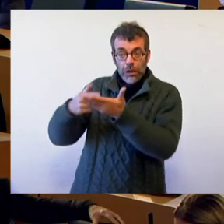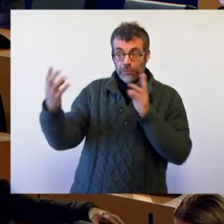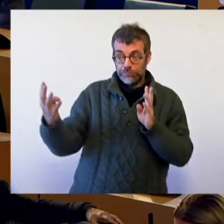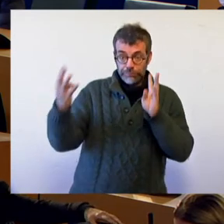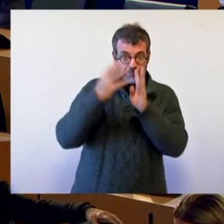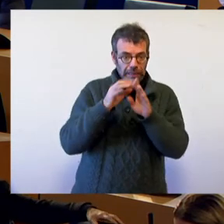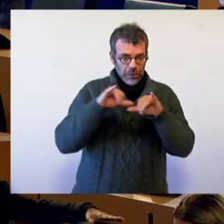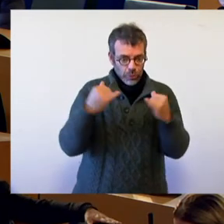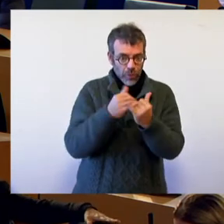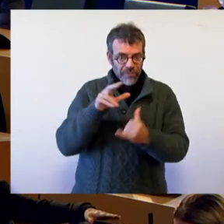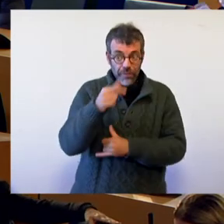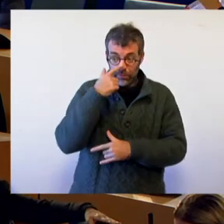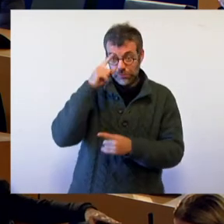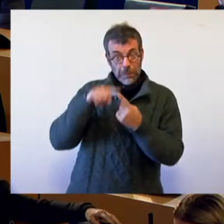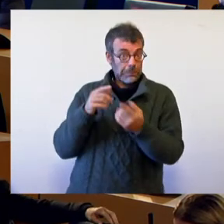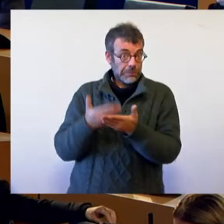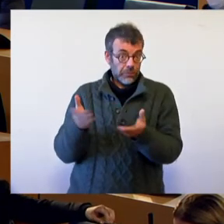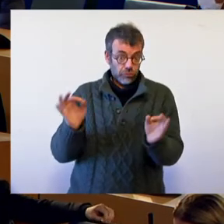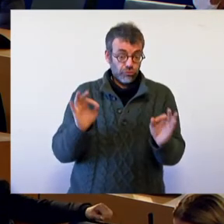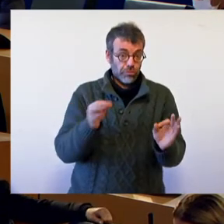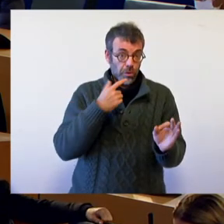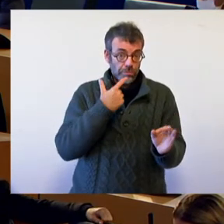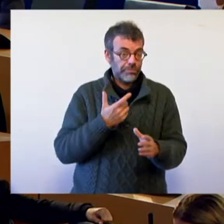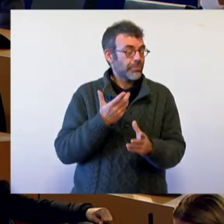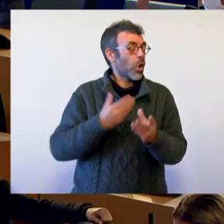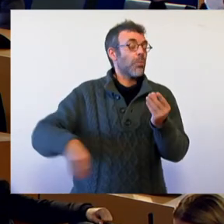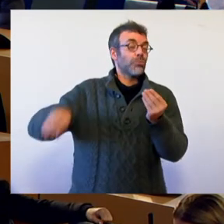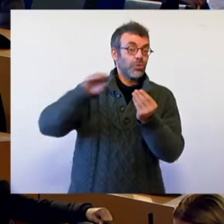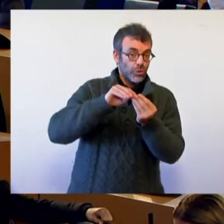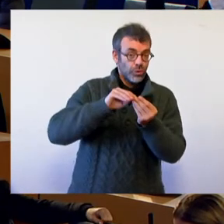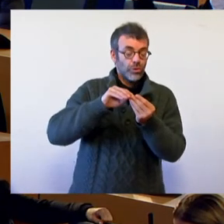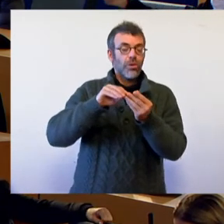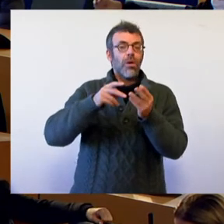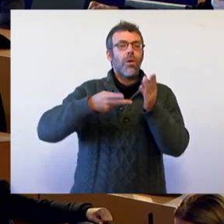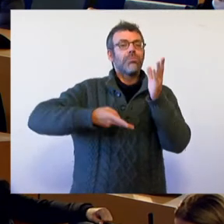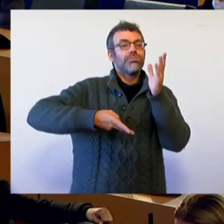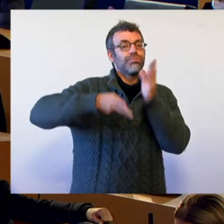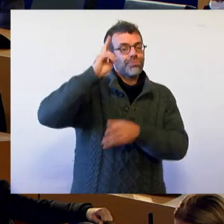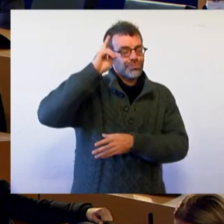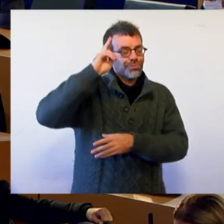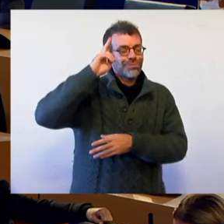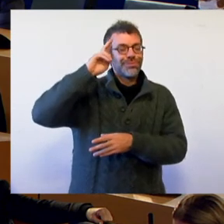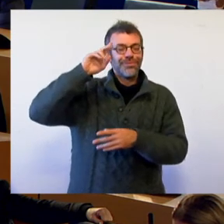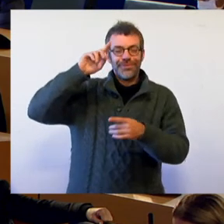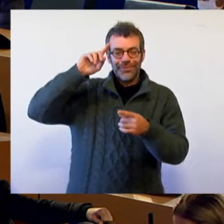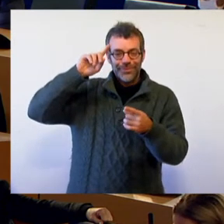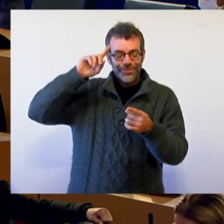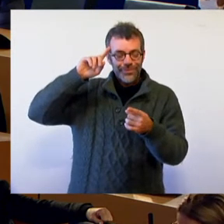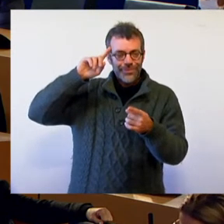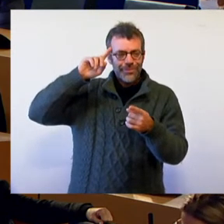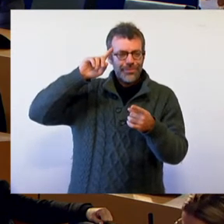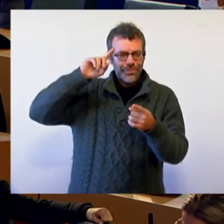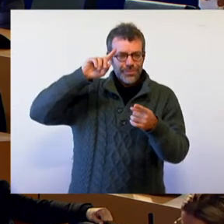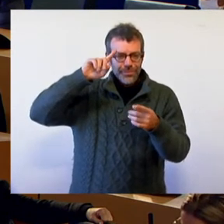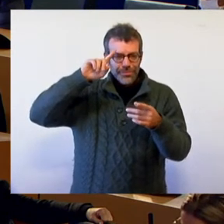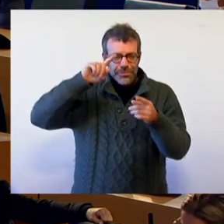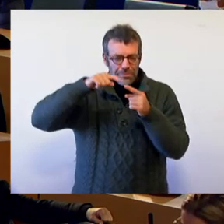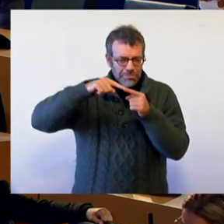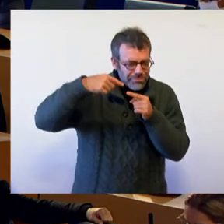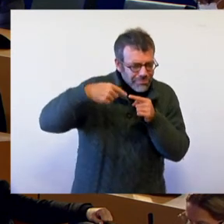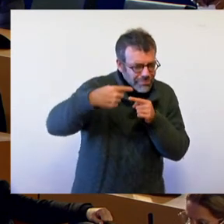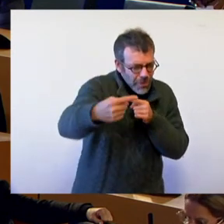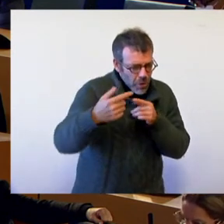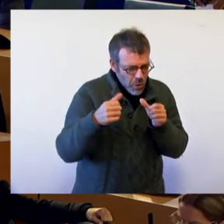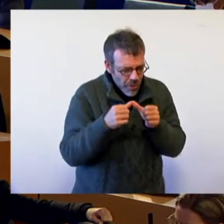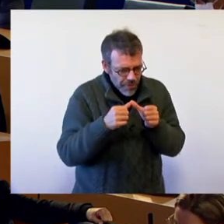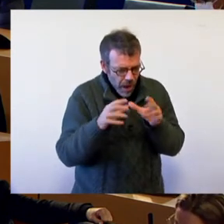aussi de voir un petit peu plus loin, effectivement d'étudier les aménagements urbains qu'il est possible de